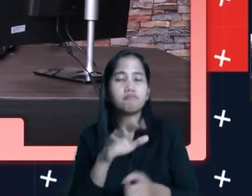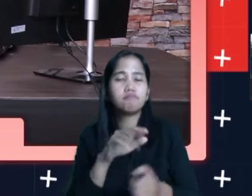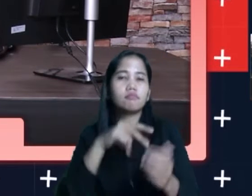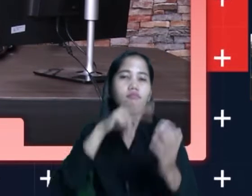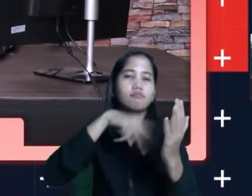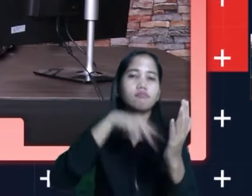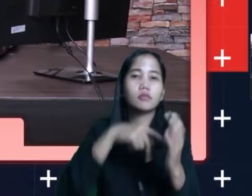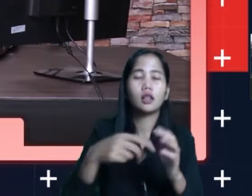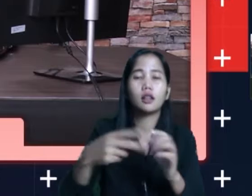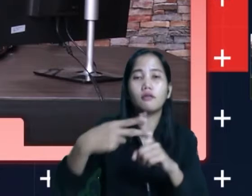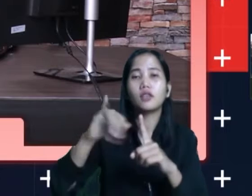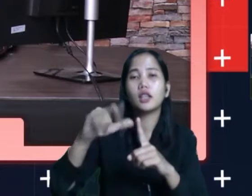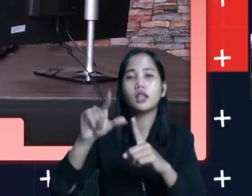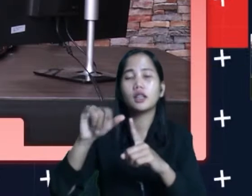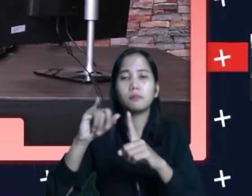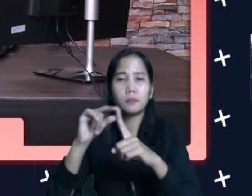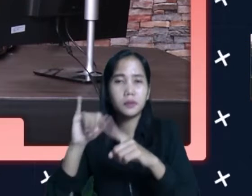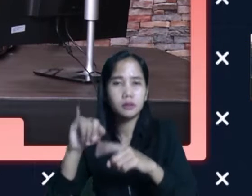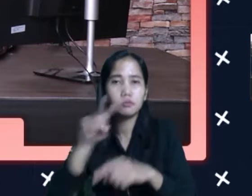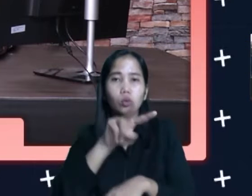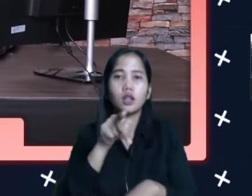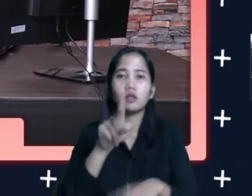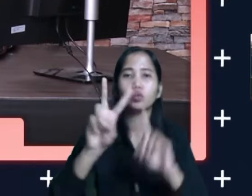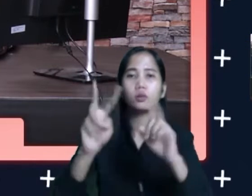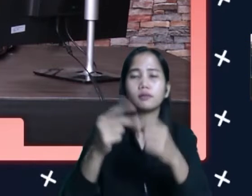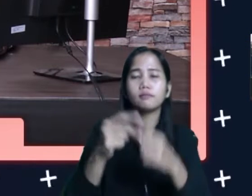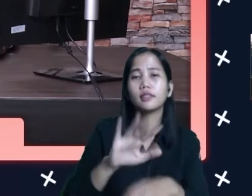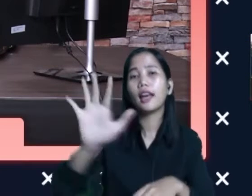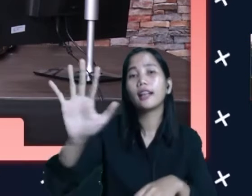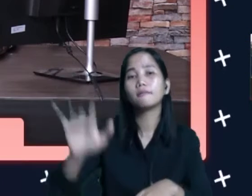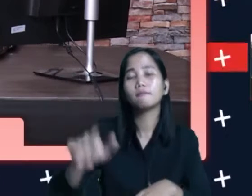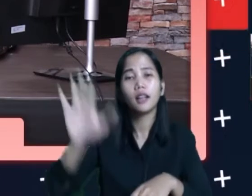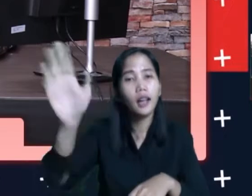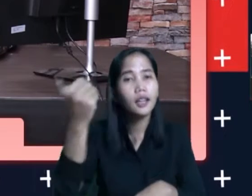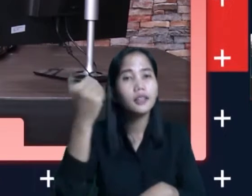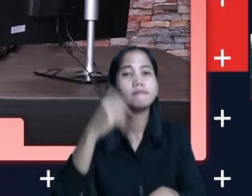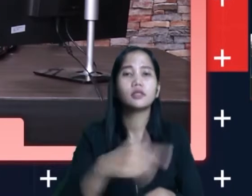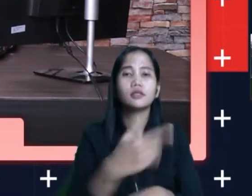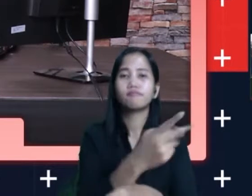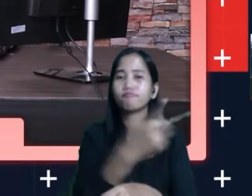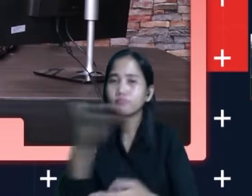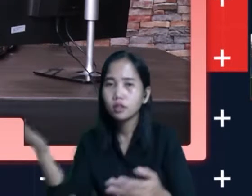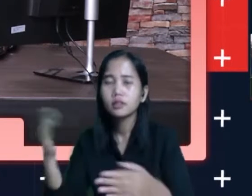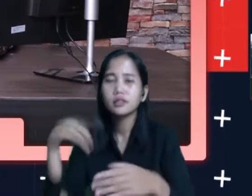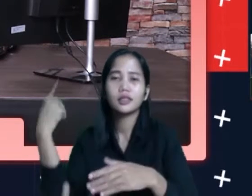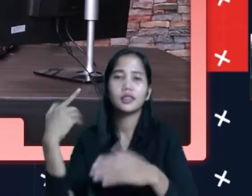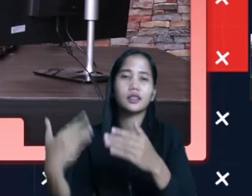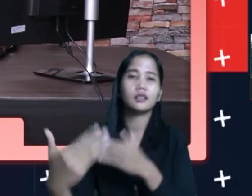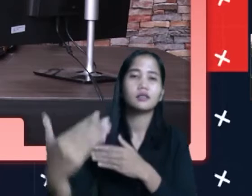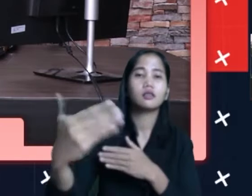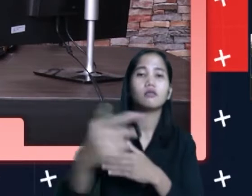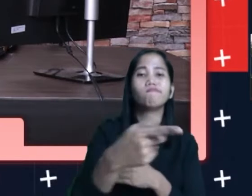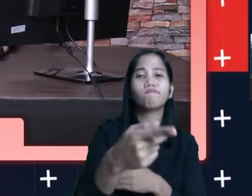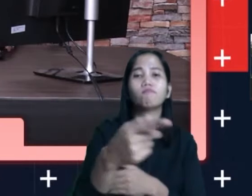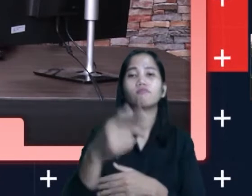saja seperti waktu aku masih hadir, tetapi terlebih pula sekarang waktu aku tidak hadir. Dan ayat perbandingannya